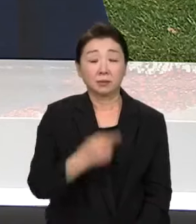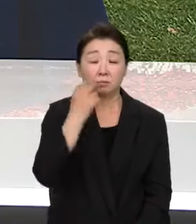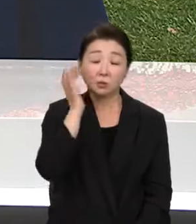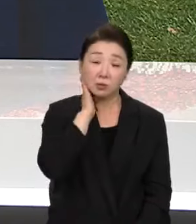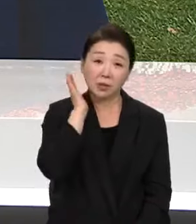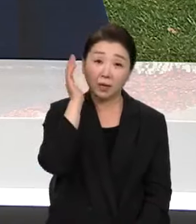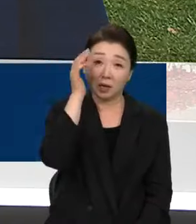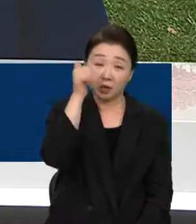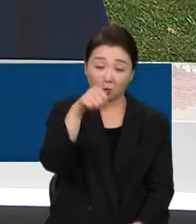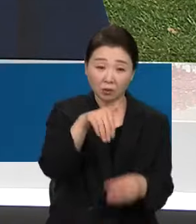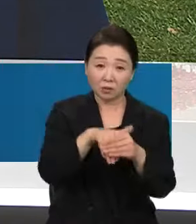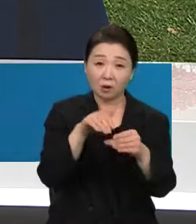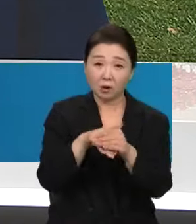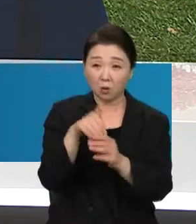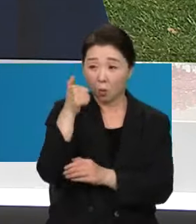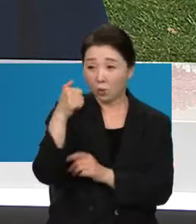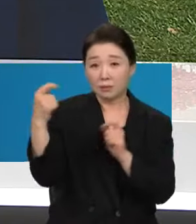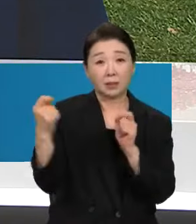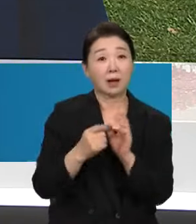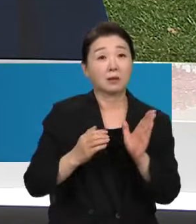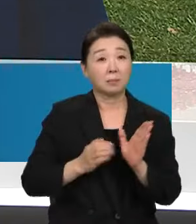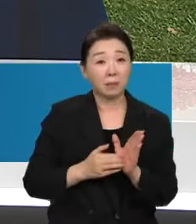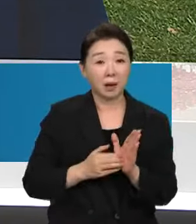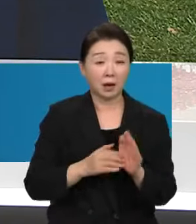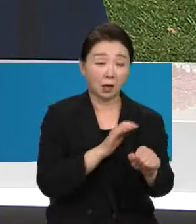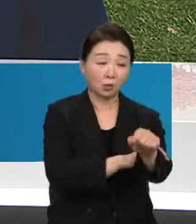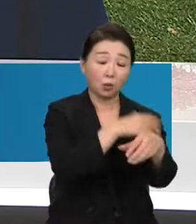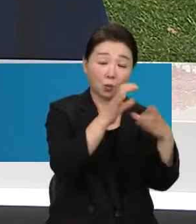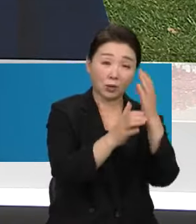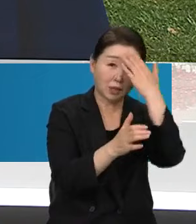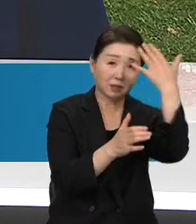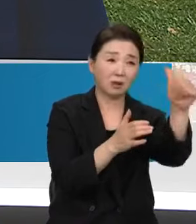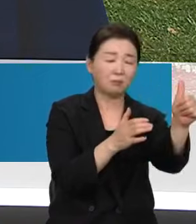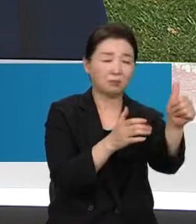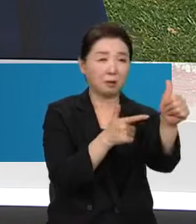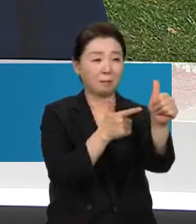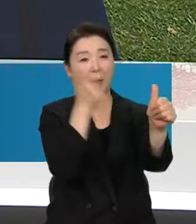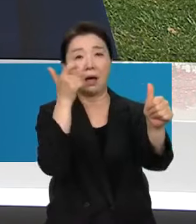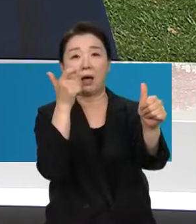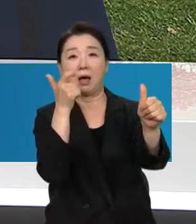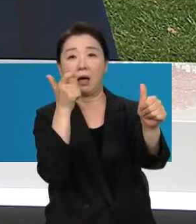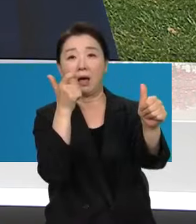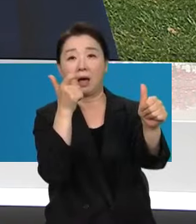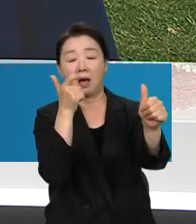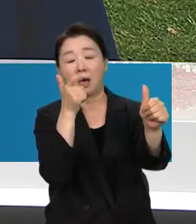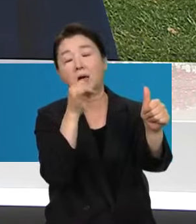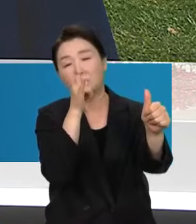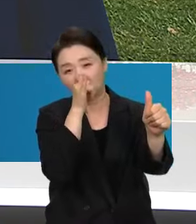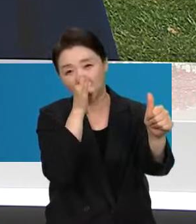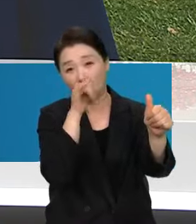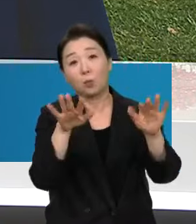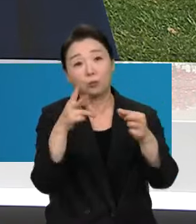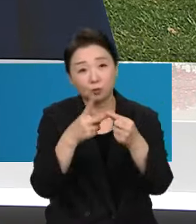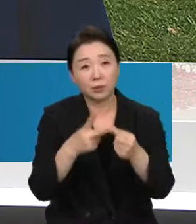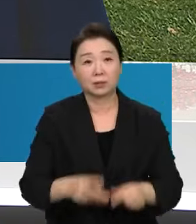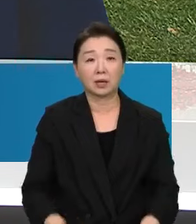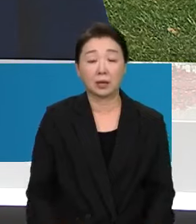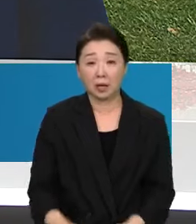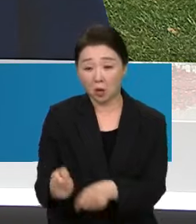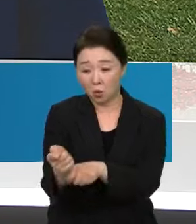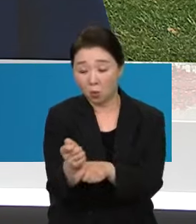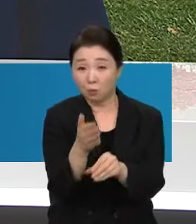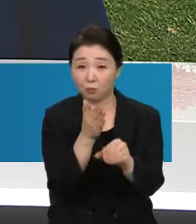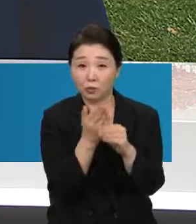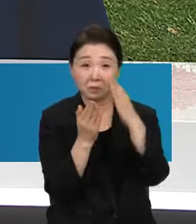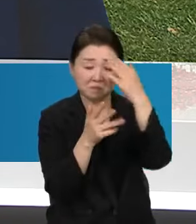미국 대선을 50일 앞둔 상황에서 공화당 트럼프 후보를 노린 암살시도 사건이 또 발생했습니다 골프 중인